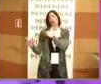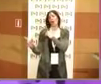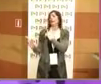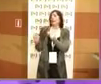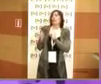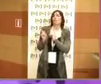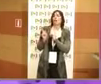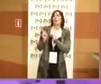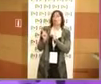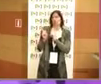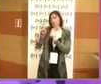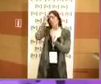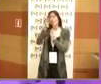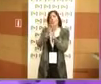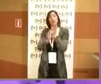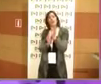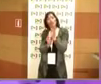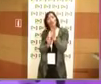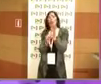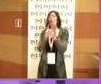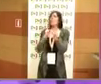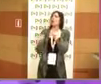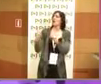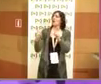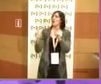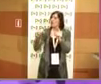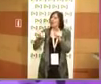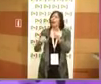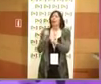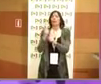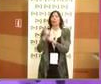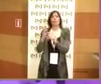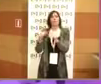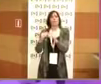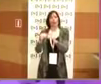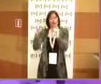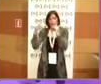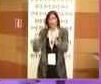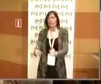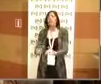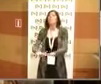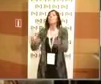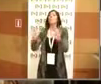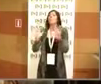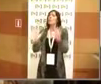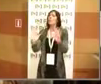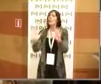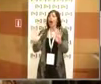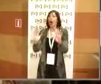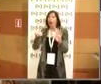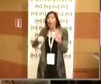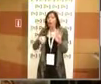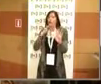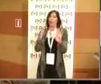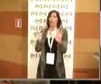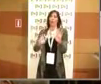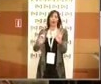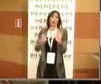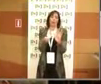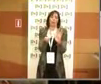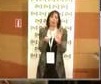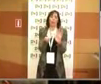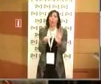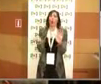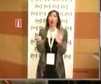principi che sembrano essere messi in discussione è ovvio che va fatta, ma sarebbe troppo poco per una